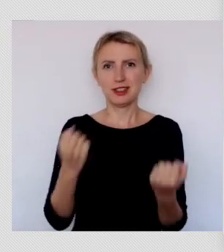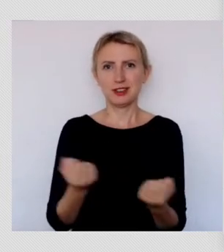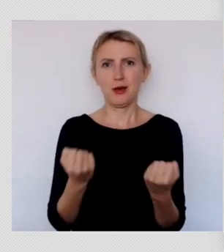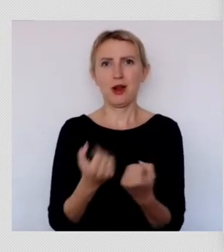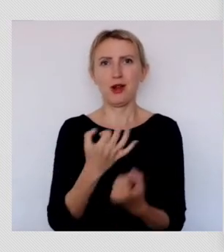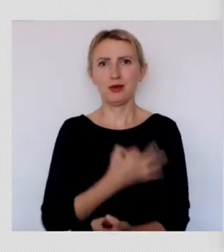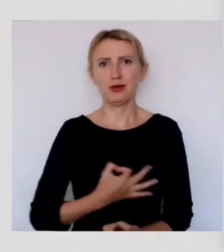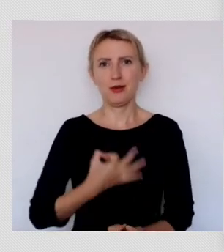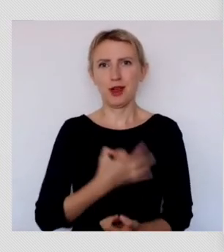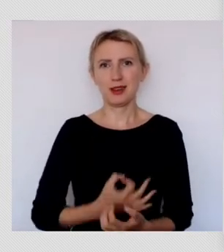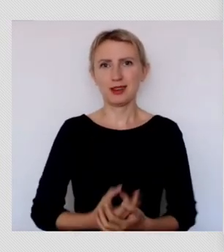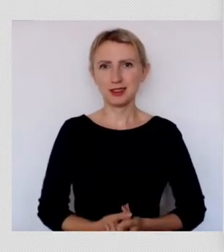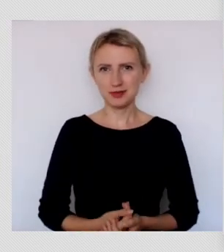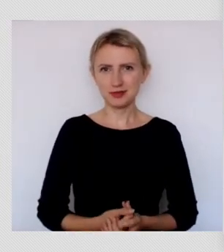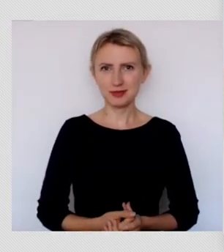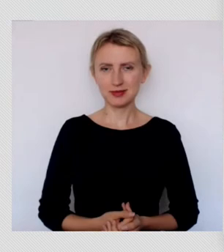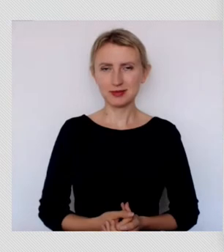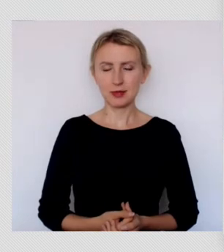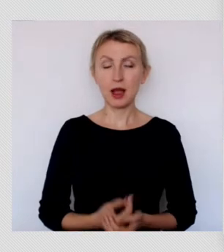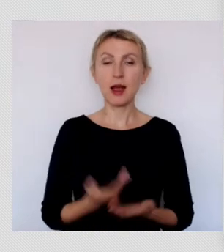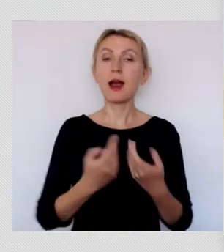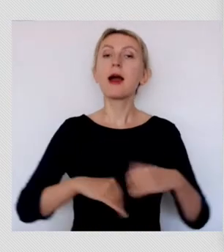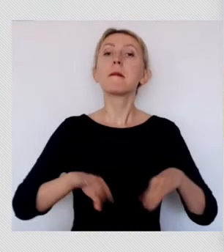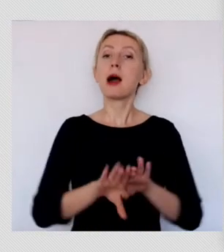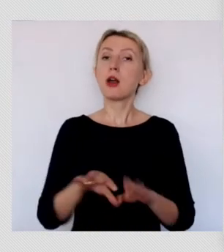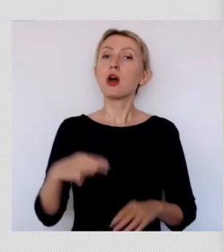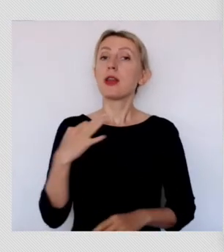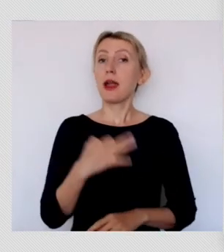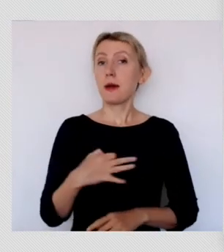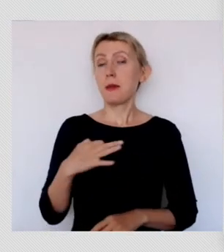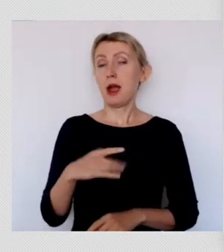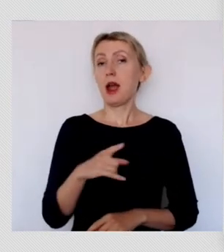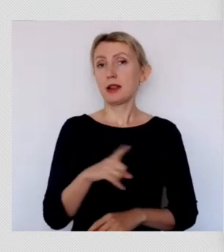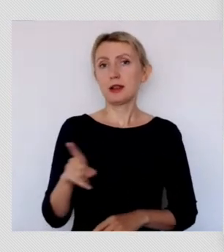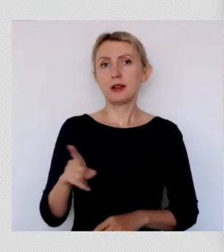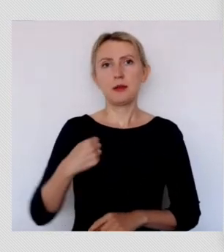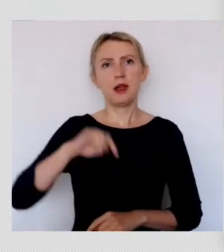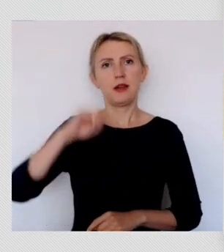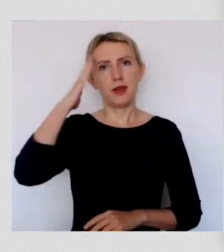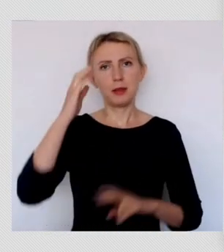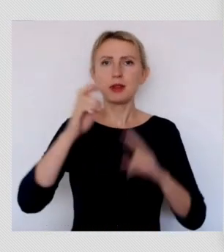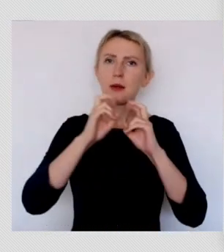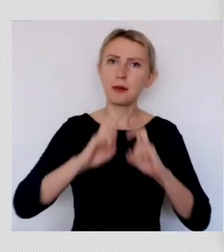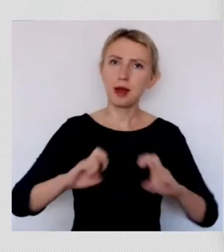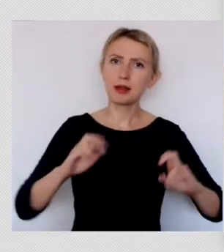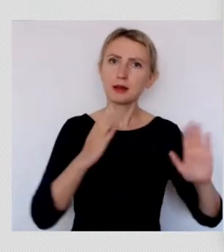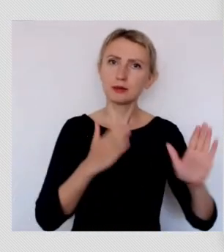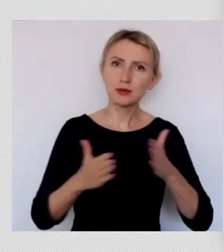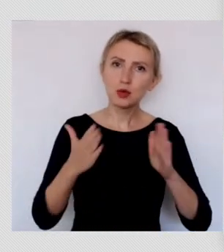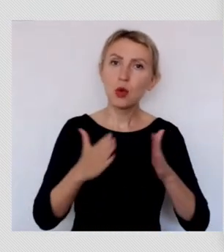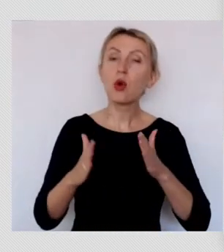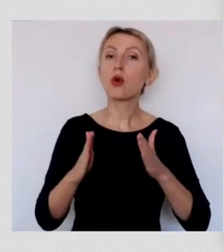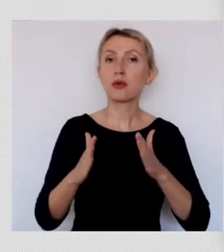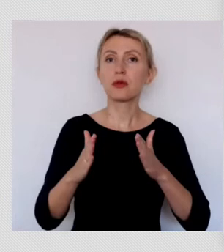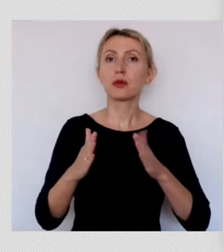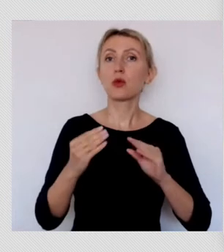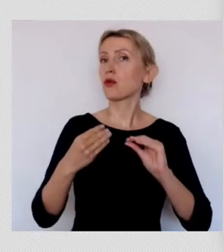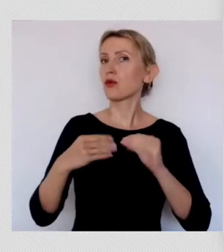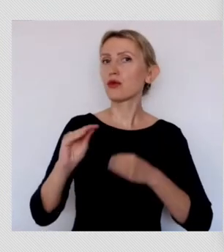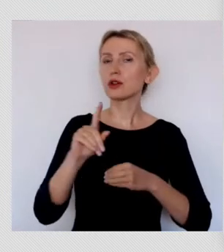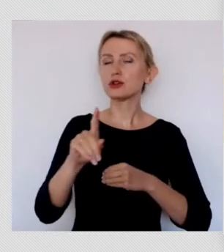partii. Majątek partii, jak wiemy z licznych badań i opracowań, w większości,